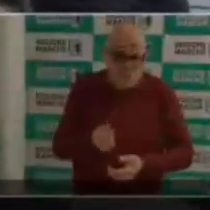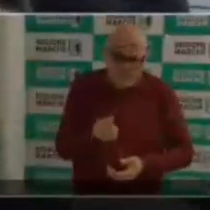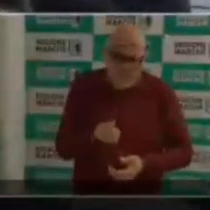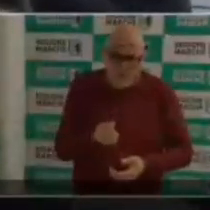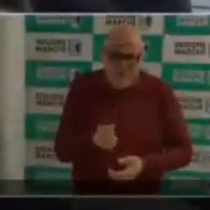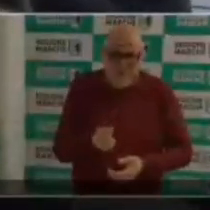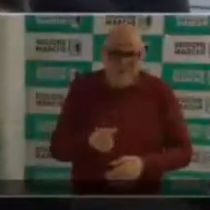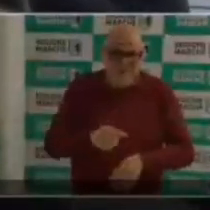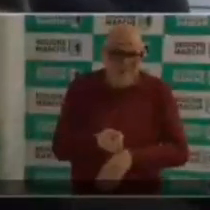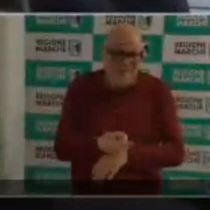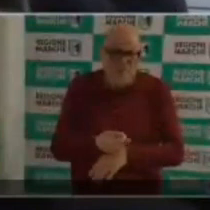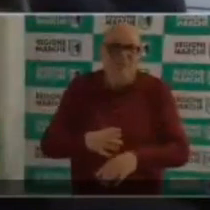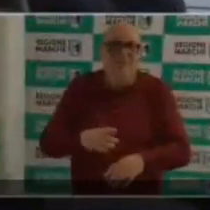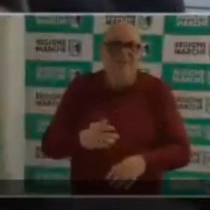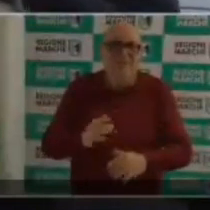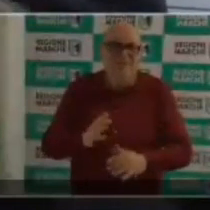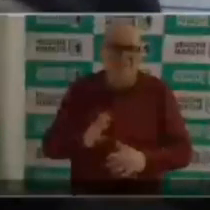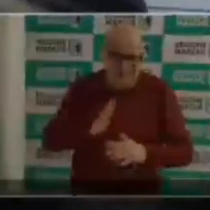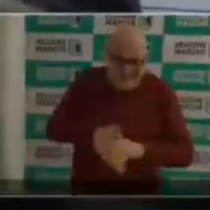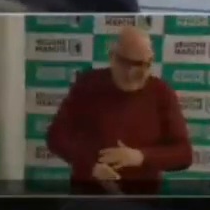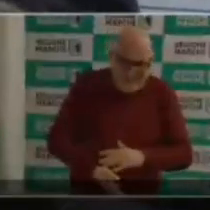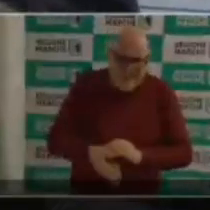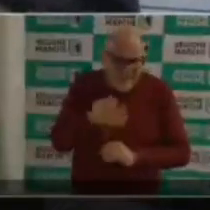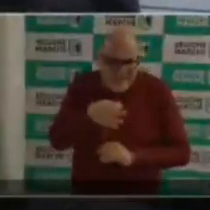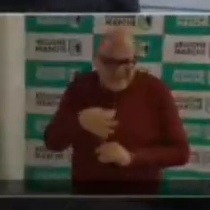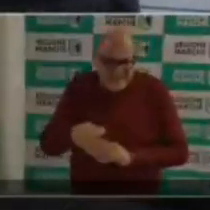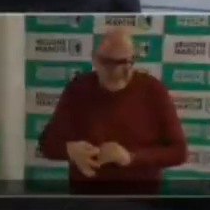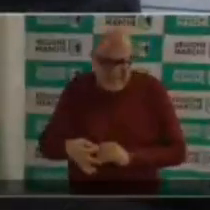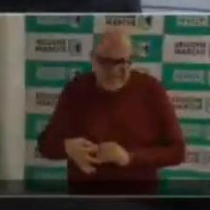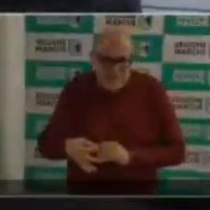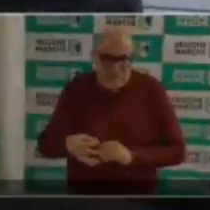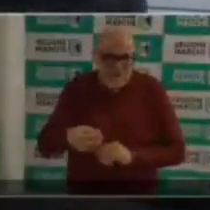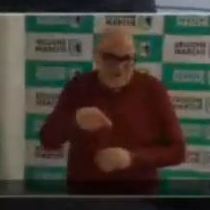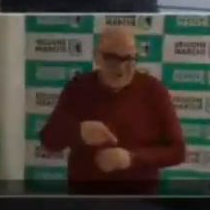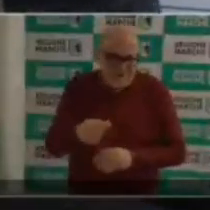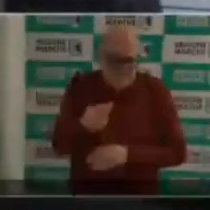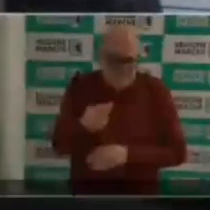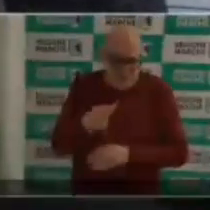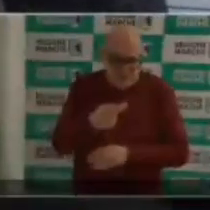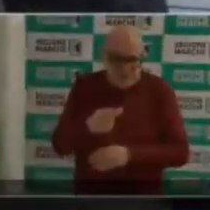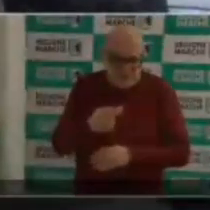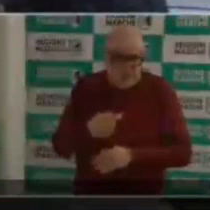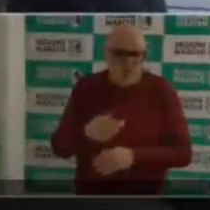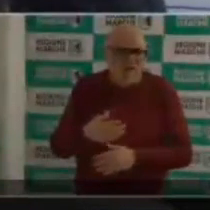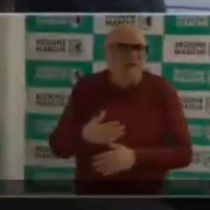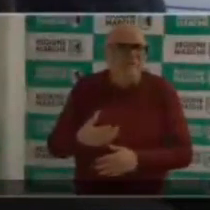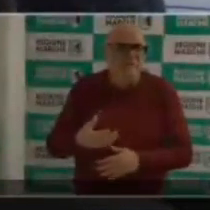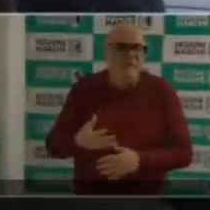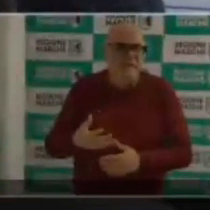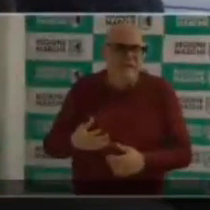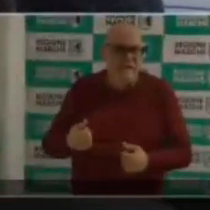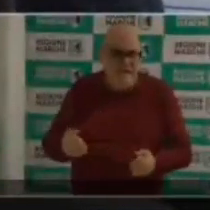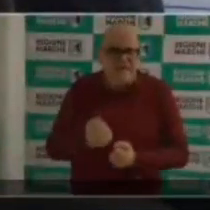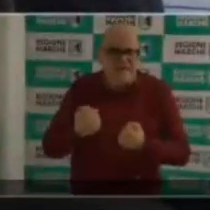entrare magari un pochino più nel dettaglio, nelle maglie di quello che è questo progetto Facciamo Rete. Insomma, mi aiuterò anche